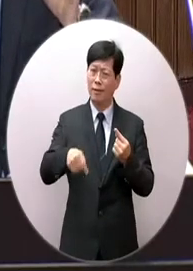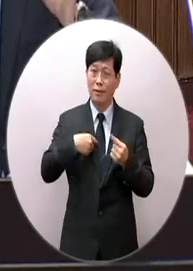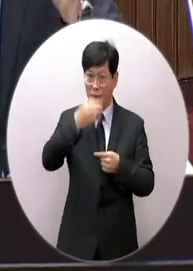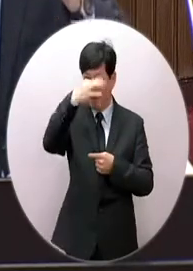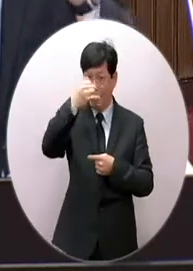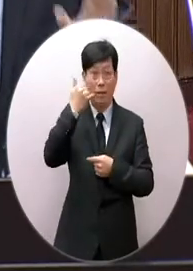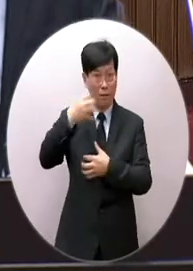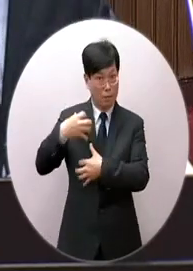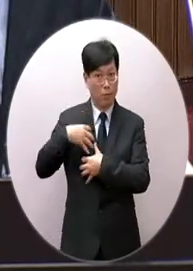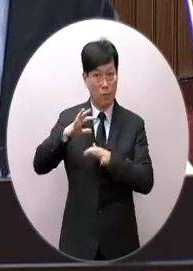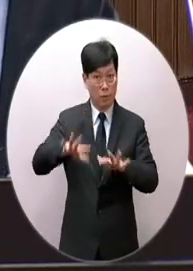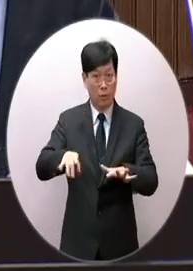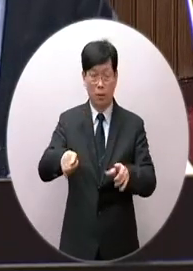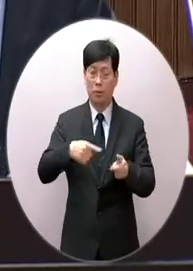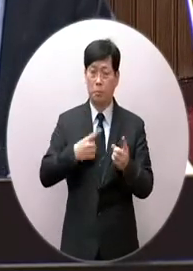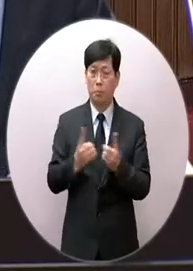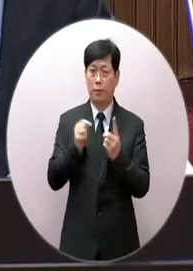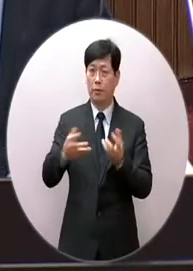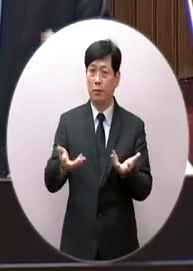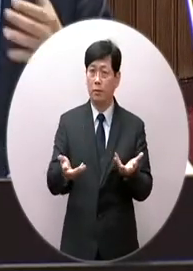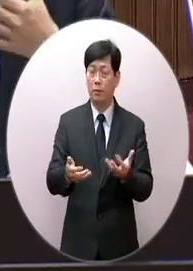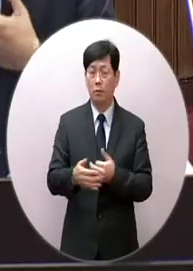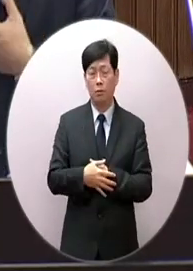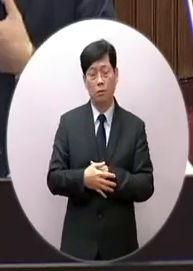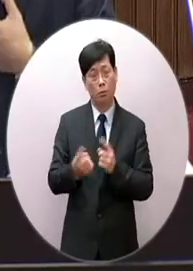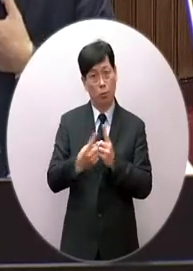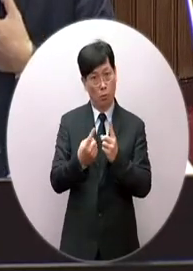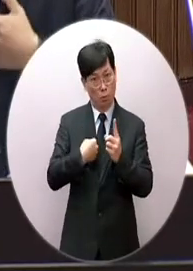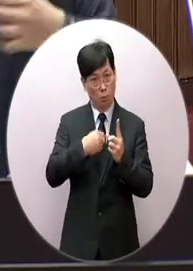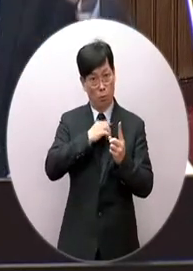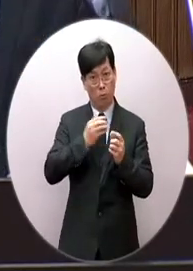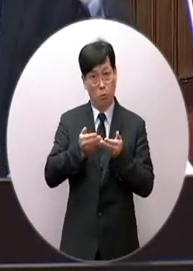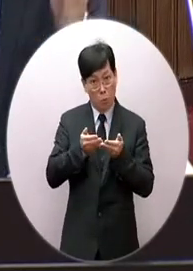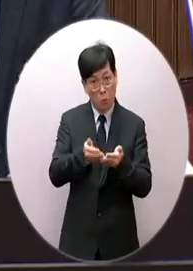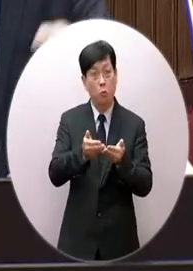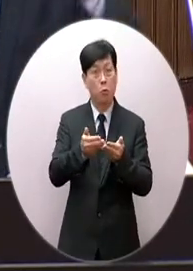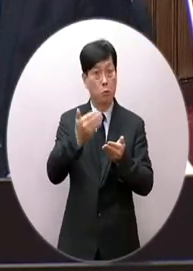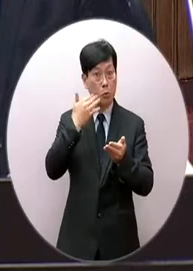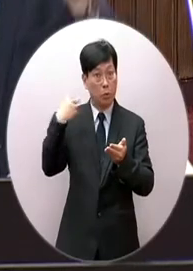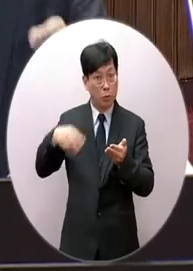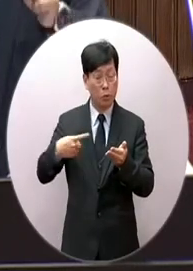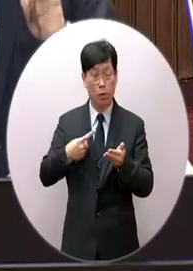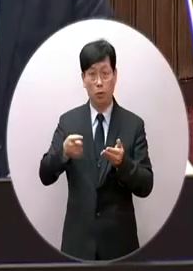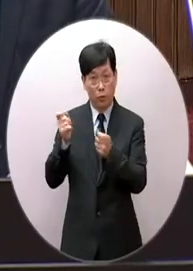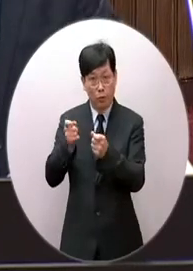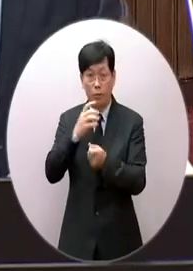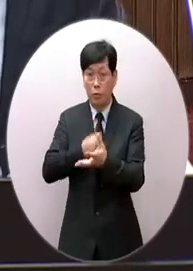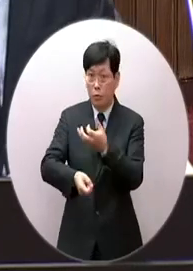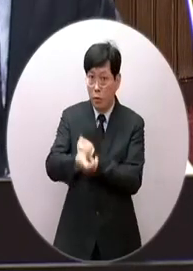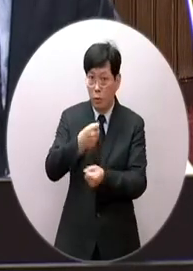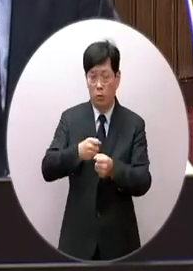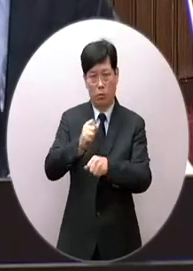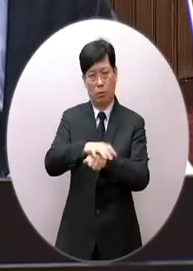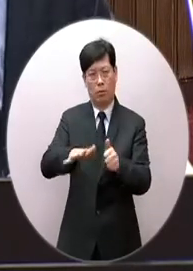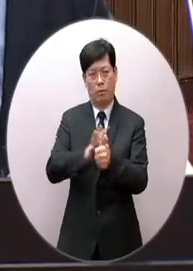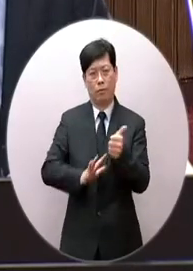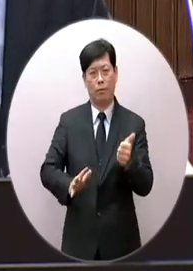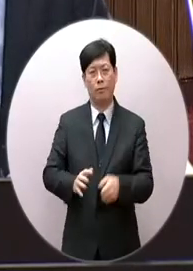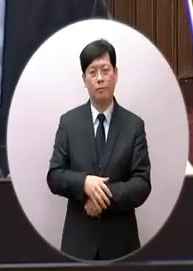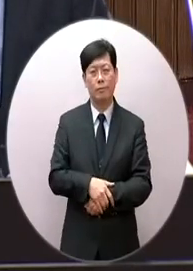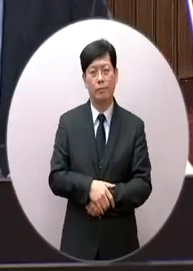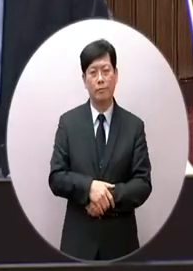菲律宾海军的这样的一个做法，对于我们渔房渔船如果在渔期在那边作业的话，势必产生影